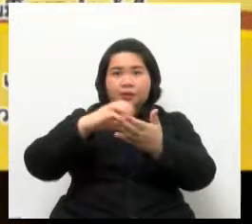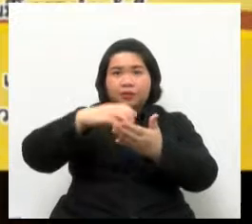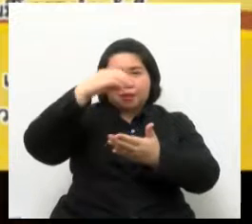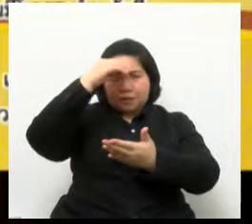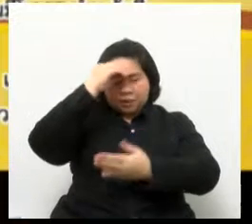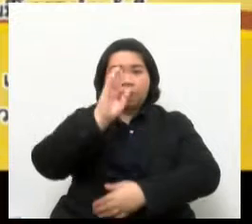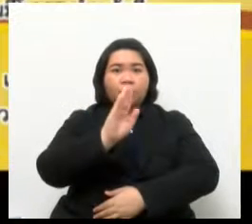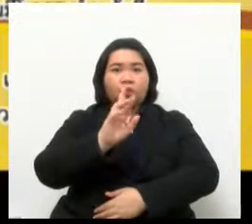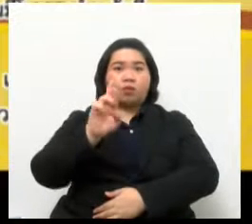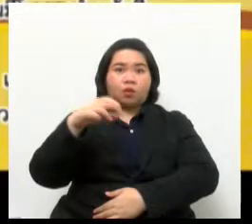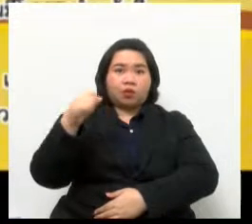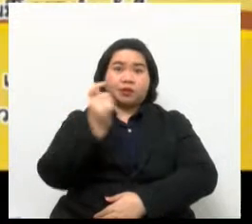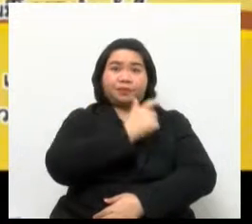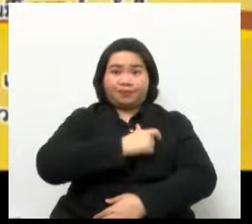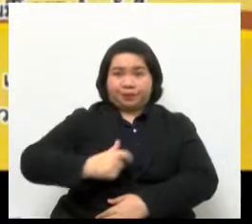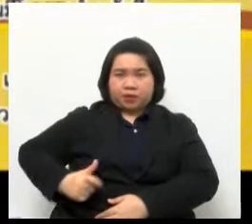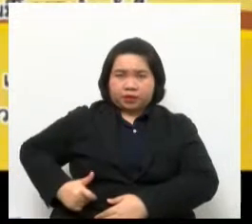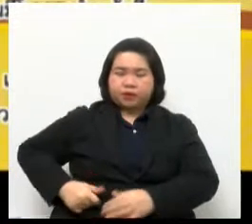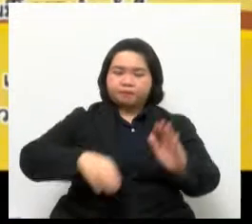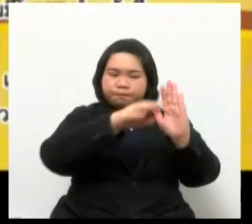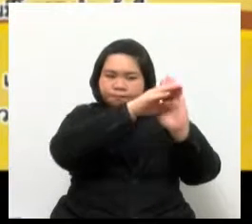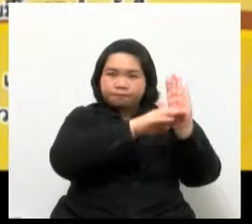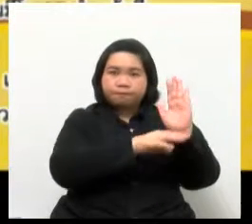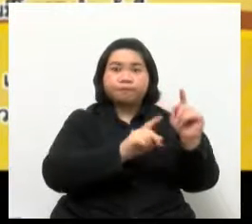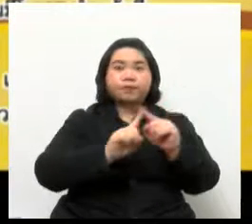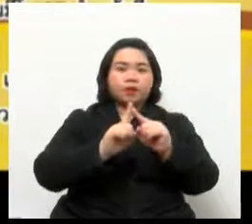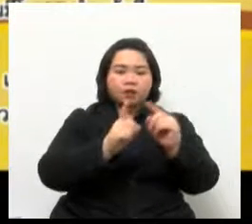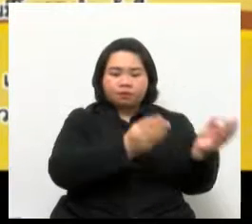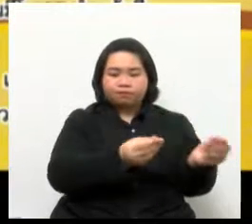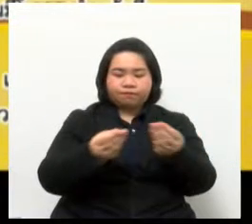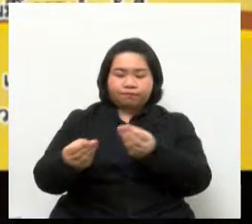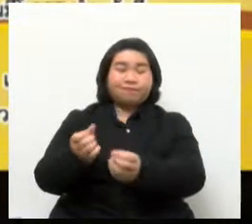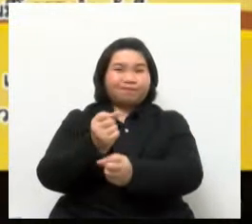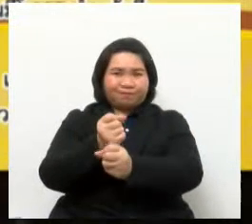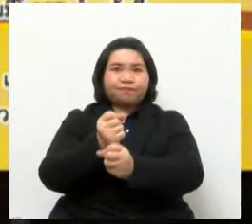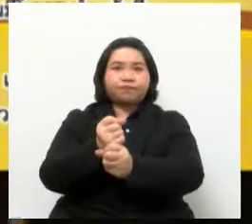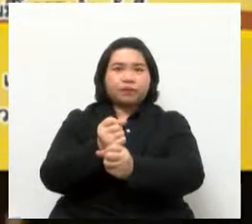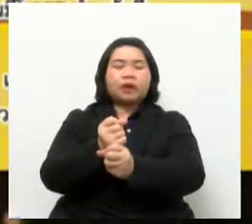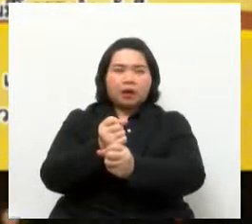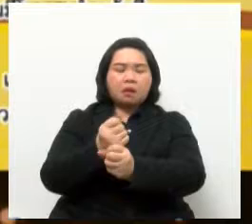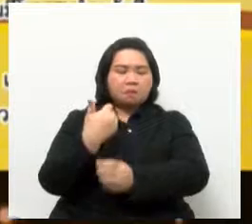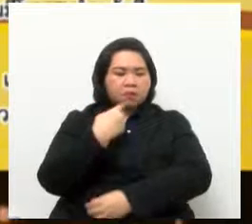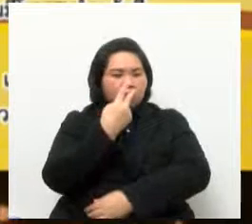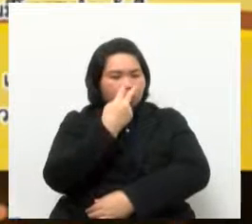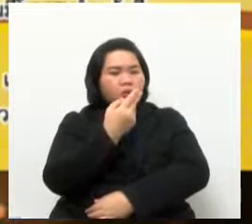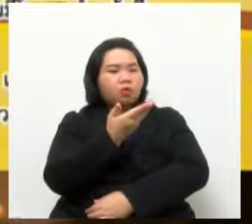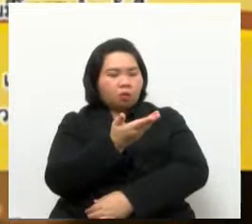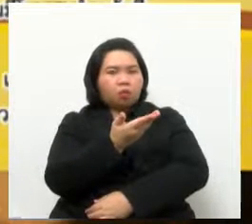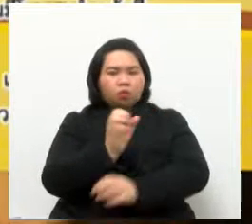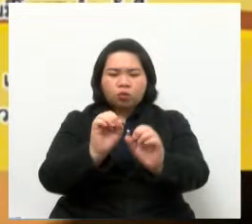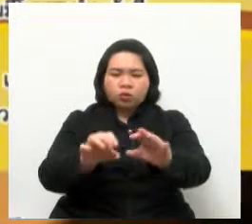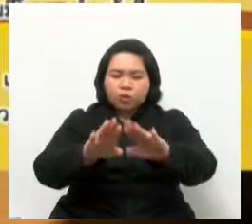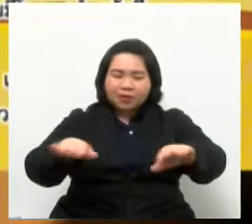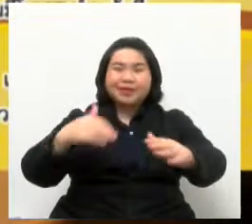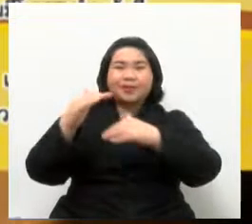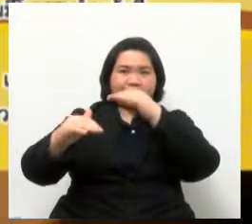ในพระบาทสมเด็จพระวชิรเกล้าเจ้าอยู่หัวในหลวงรัชกาลที่10เป็นแนวทางในการพัฒนาการศึกษา